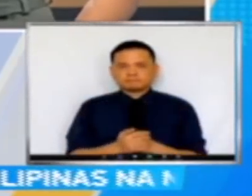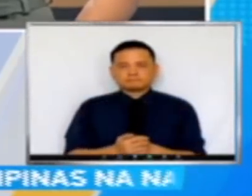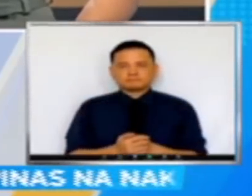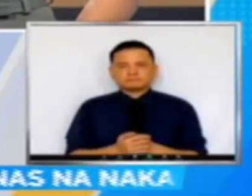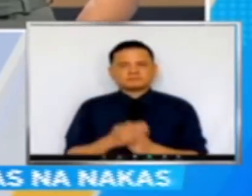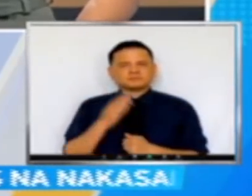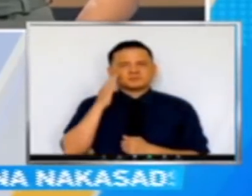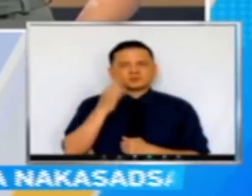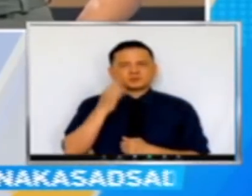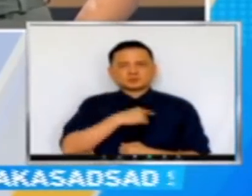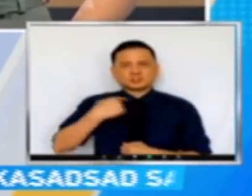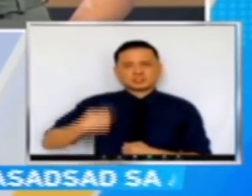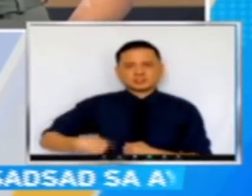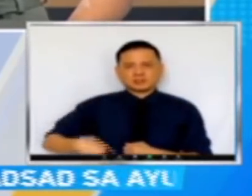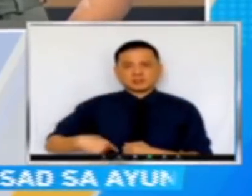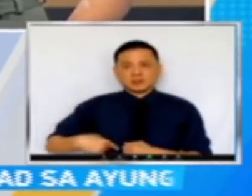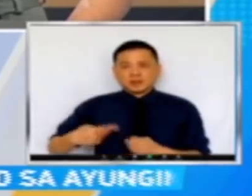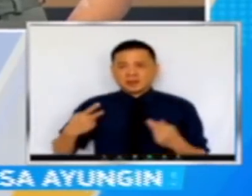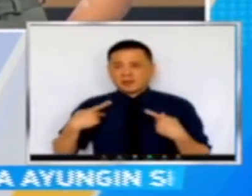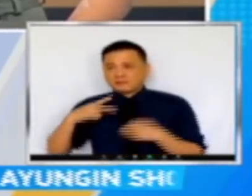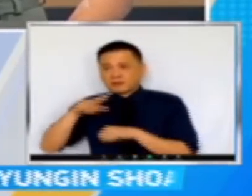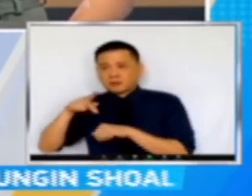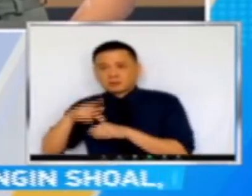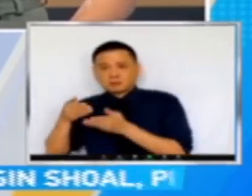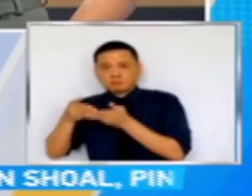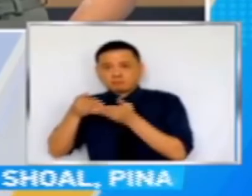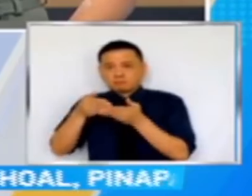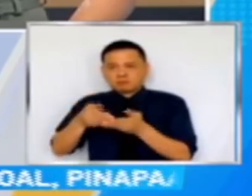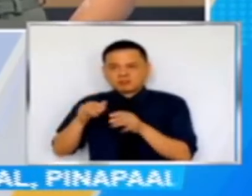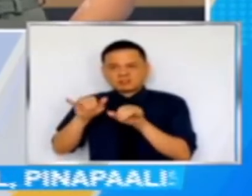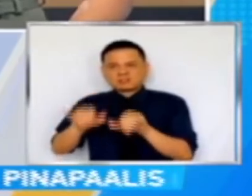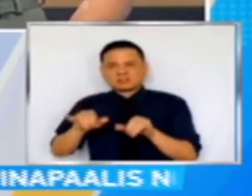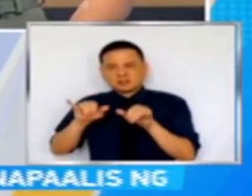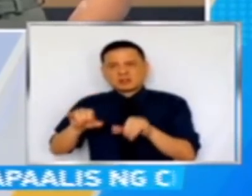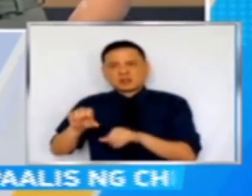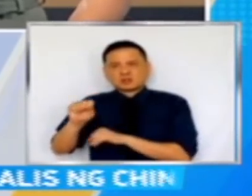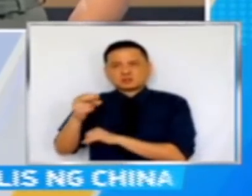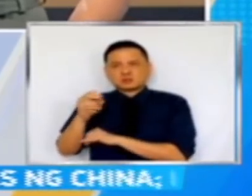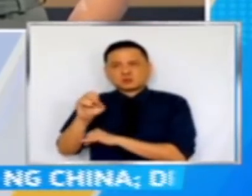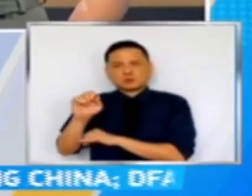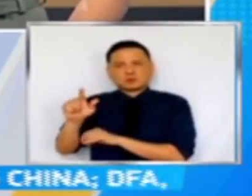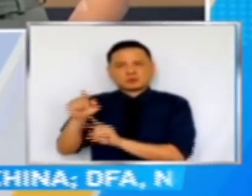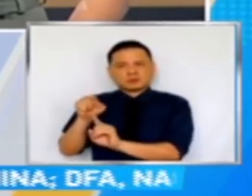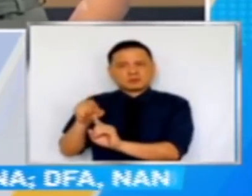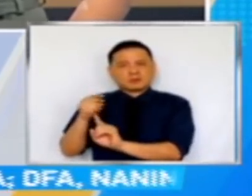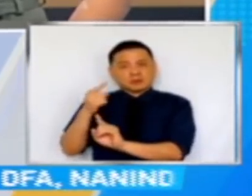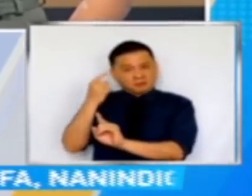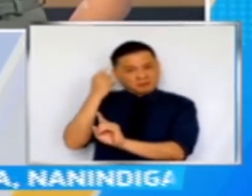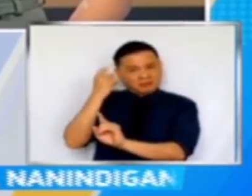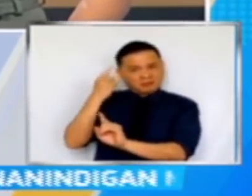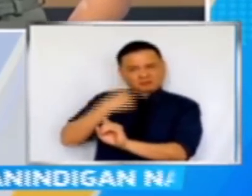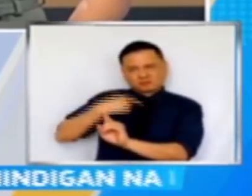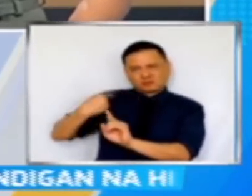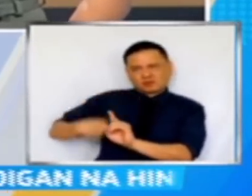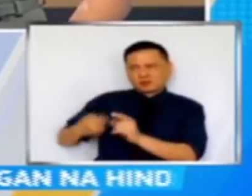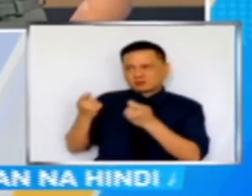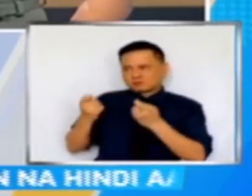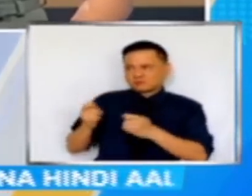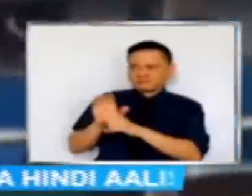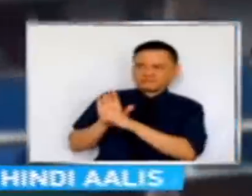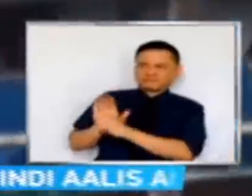Madre sa Ayungin Shoal. Giit nila, teritoryo ng China ang bahurang ito. Gayong pasok ito sa Exclusive Economic Zone ng